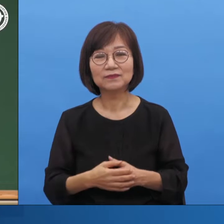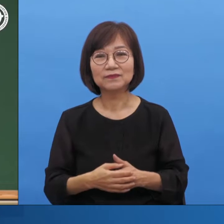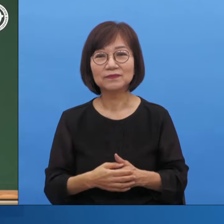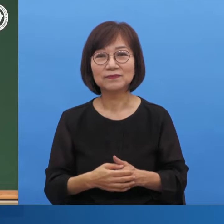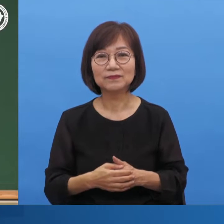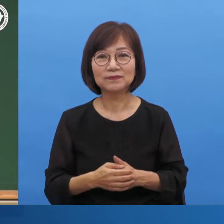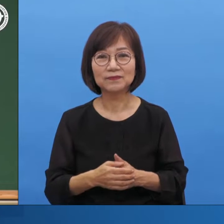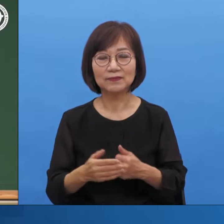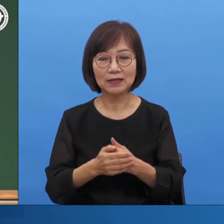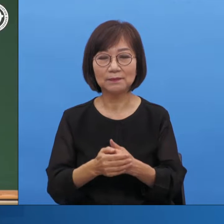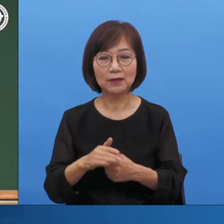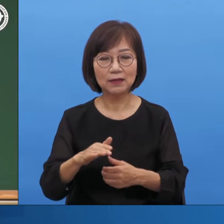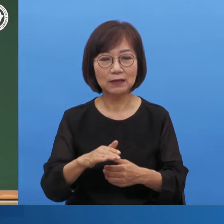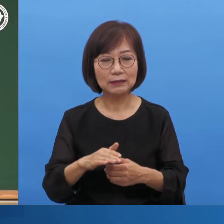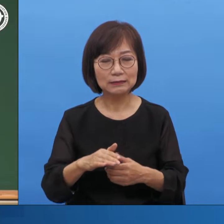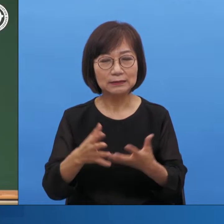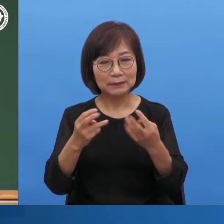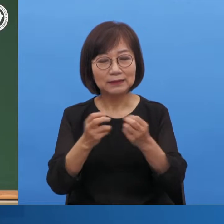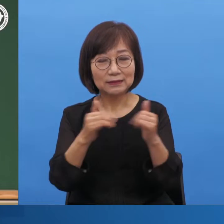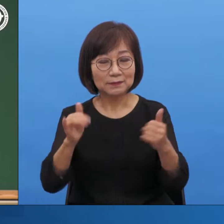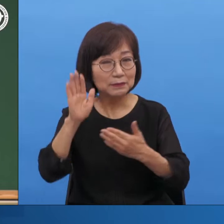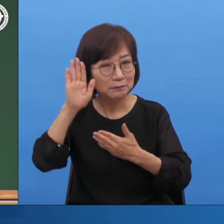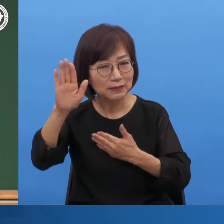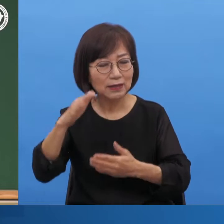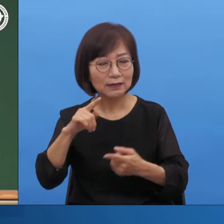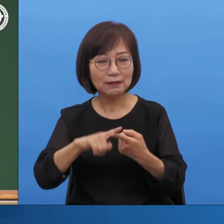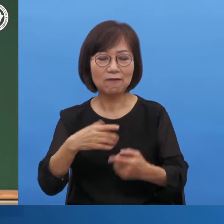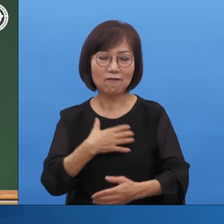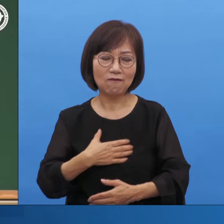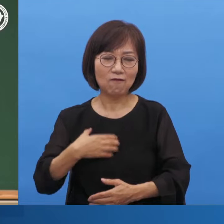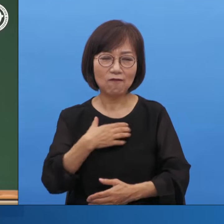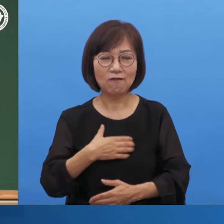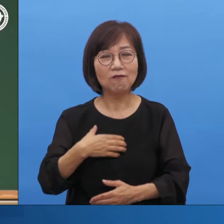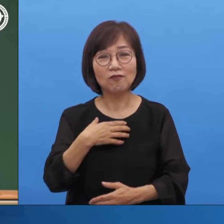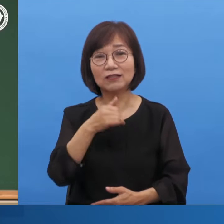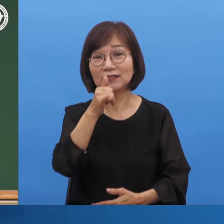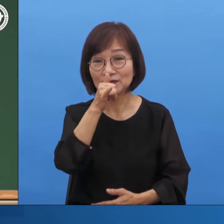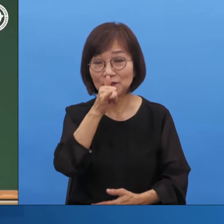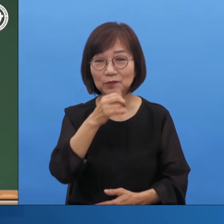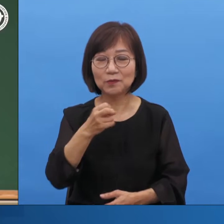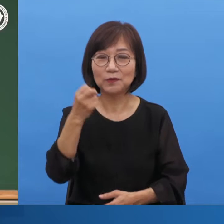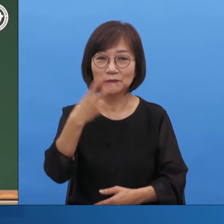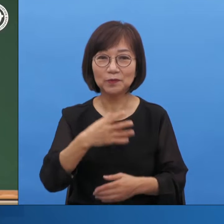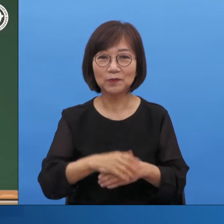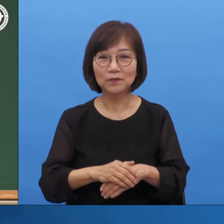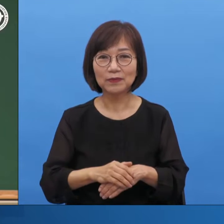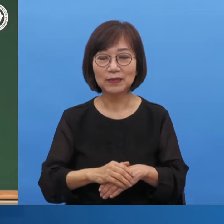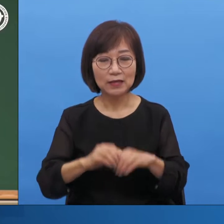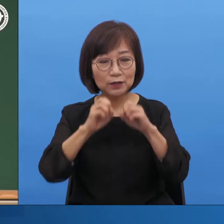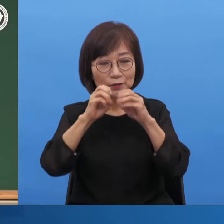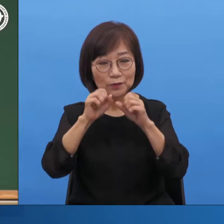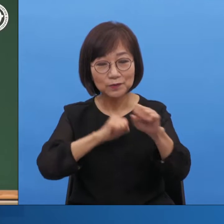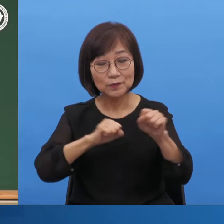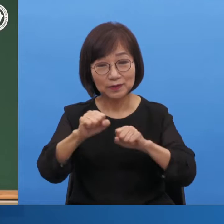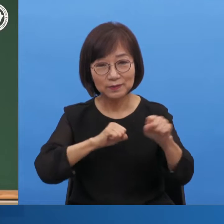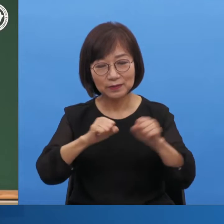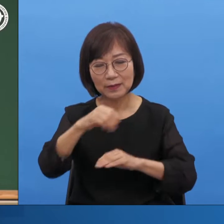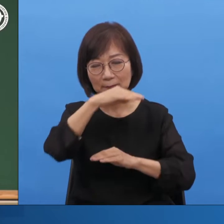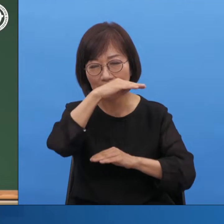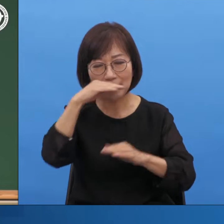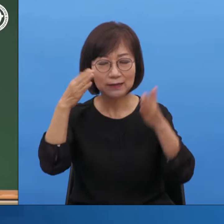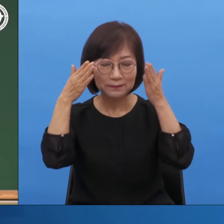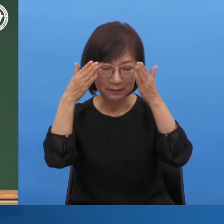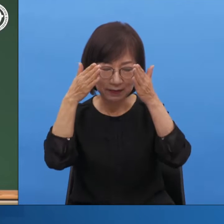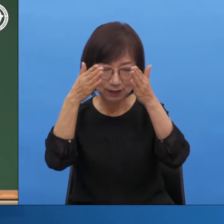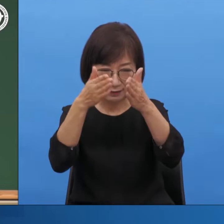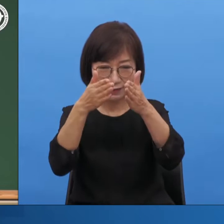우리의 미래를 염려하고 또 더 많은 분들은 우리 전도운동의 올바른 방향으로 갈 수 있도록 기도하는